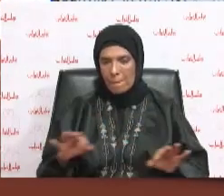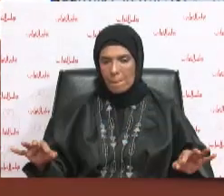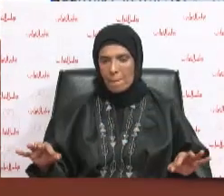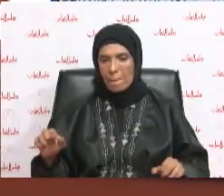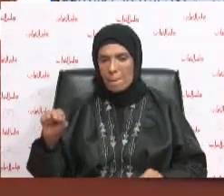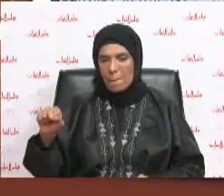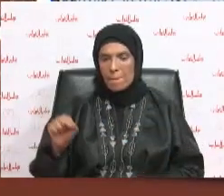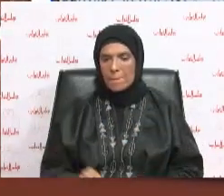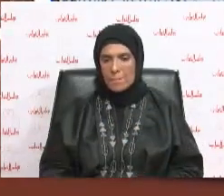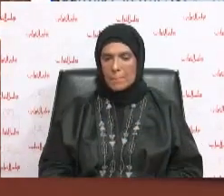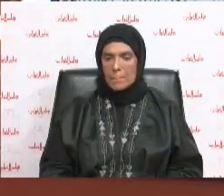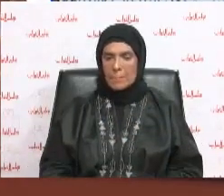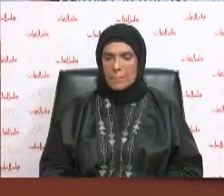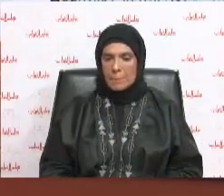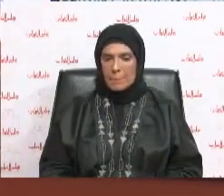الذاتي،